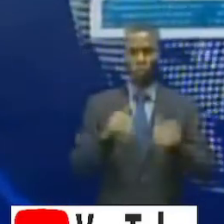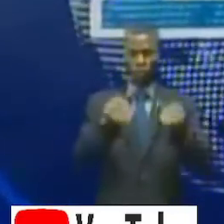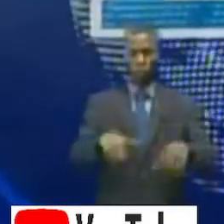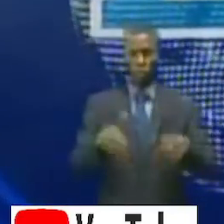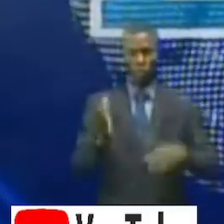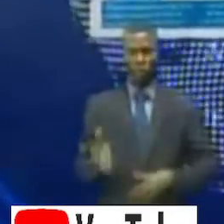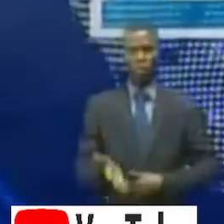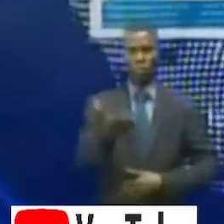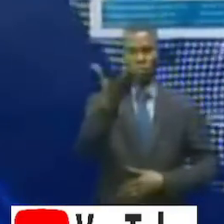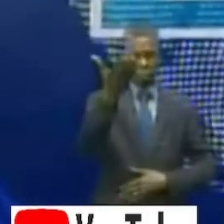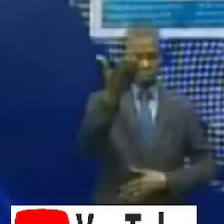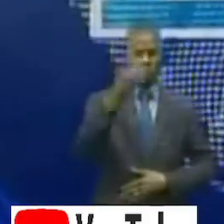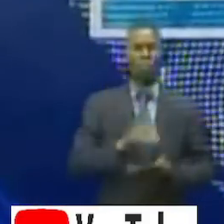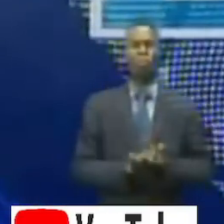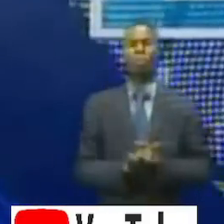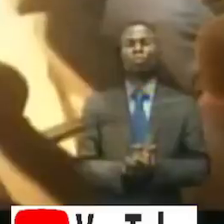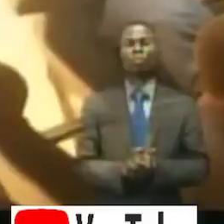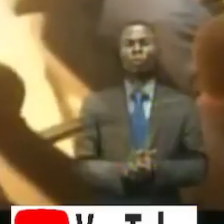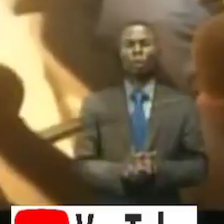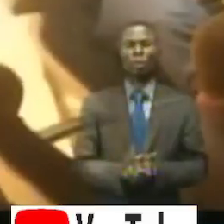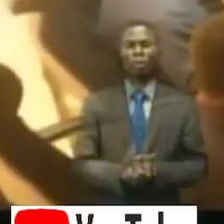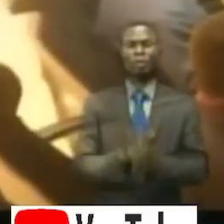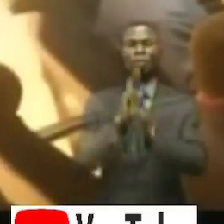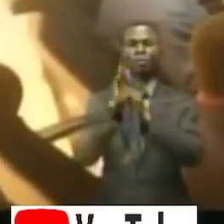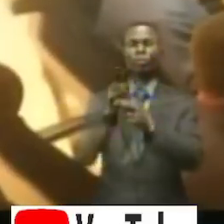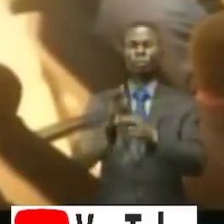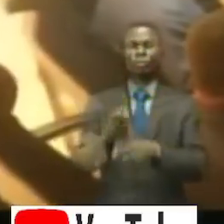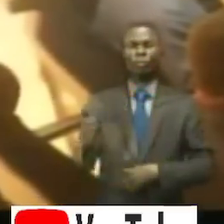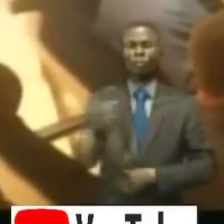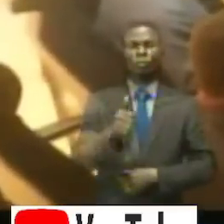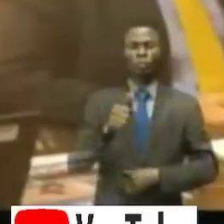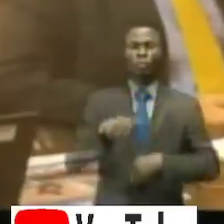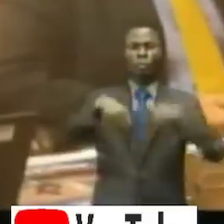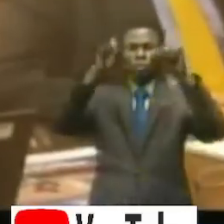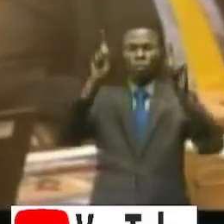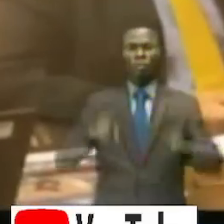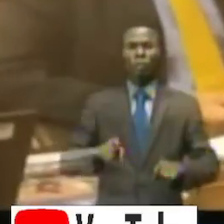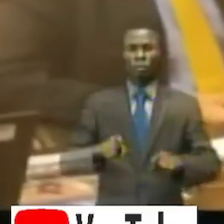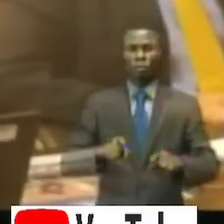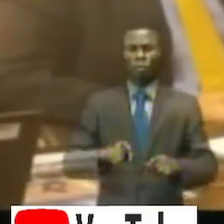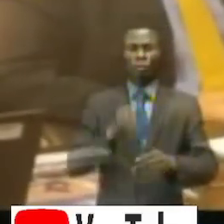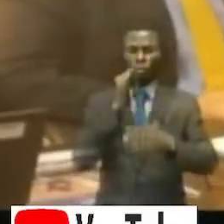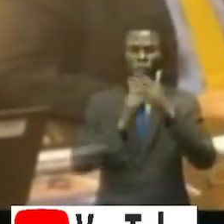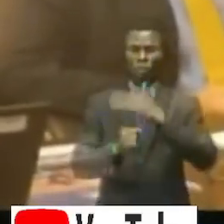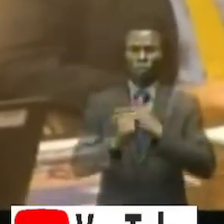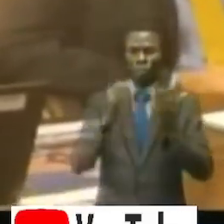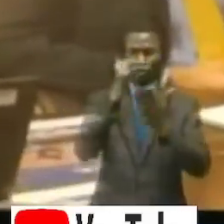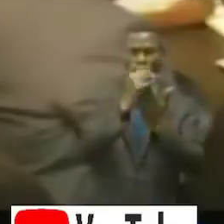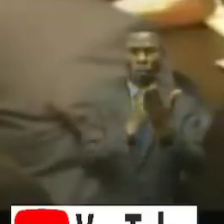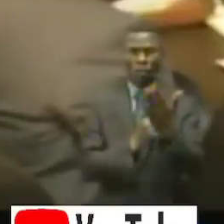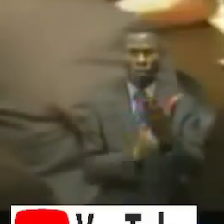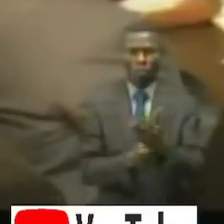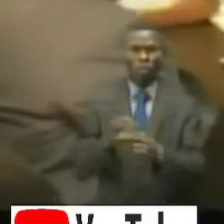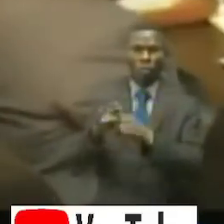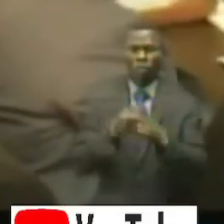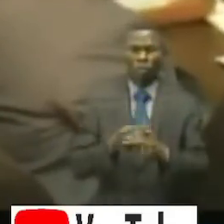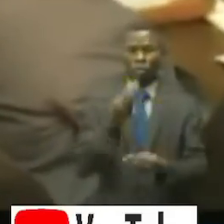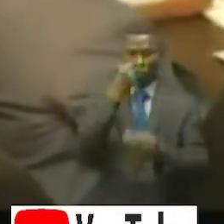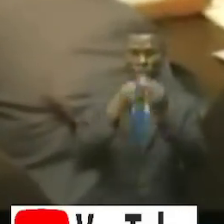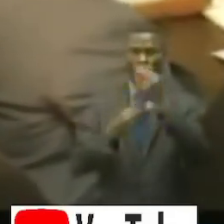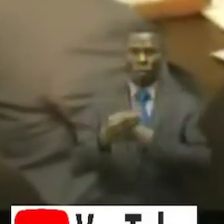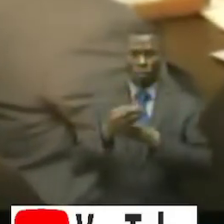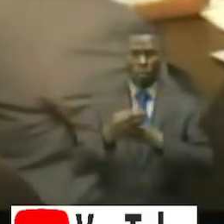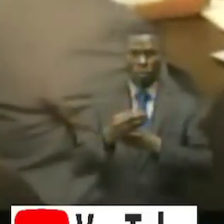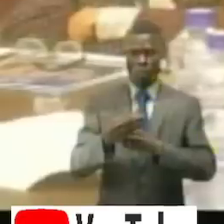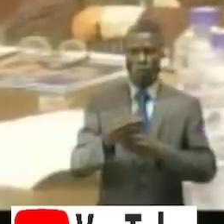l'Agriculture. Nadine Fotouka pour le reportage. Le rapport du 21e cycle du cadre intégré des classifications de la sécurité alimentaire